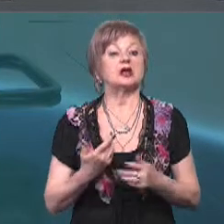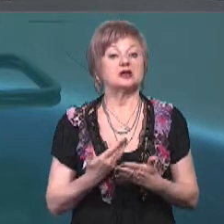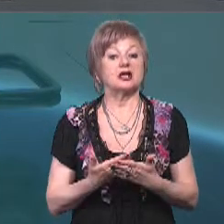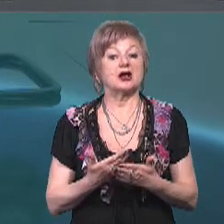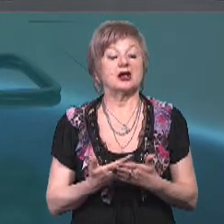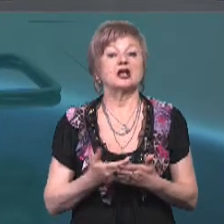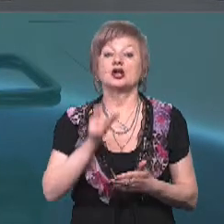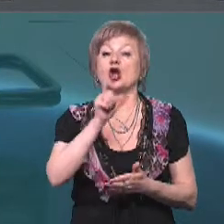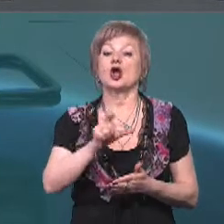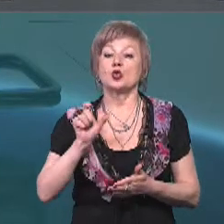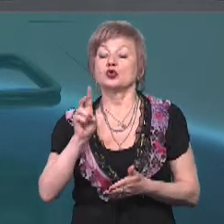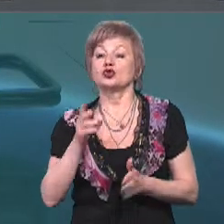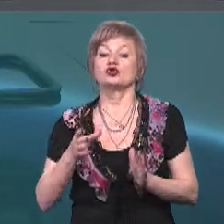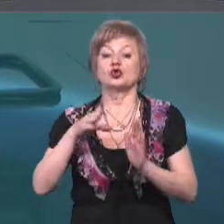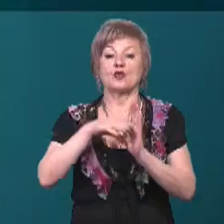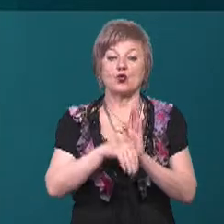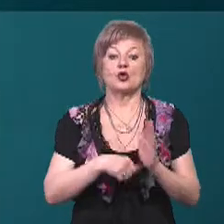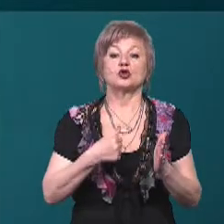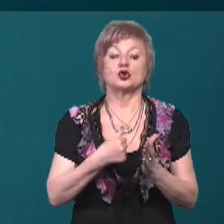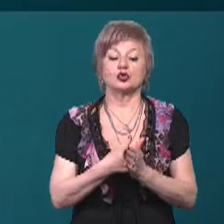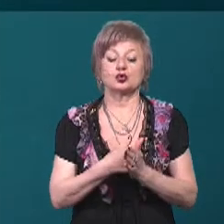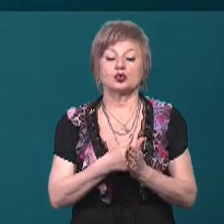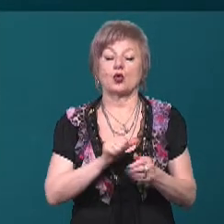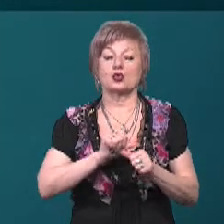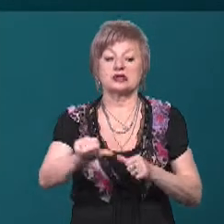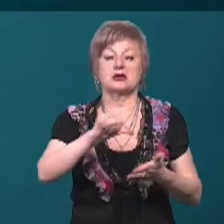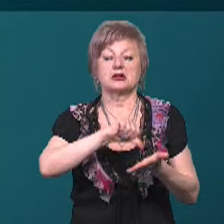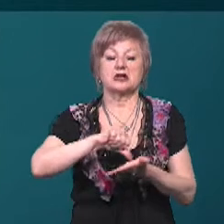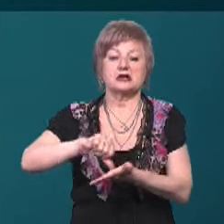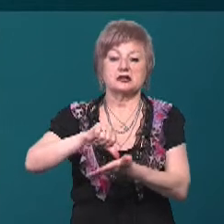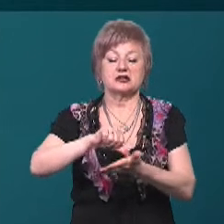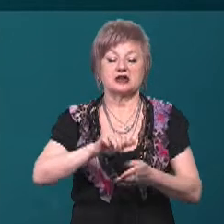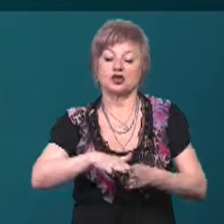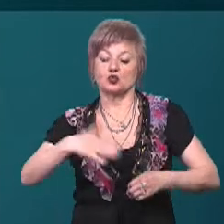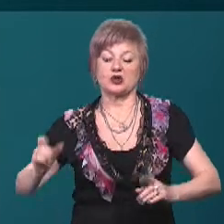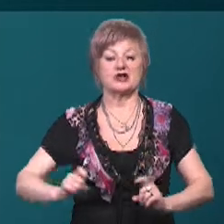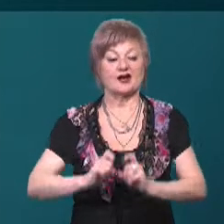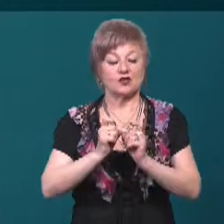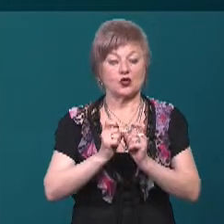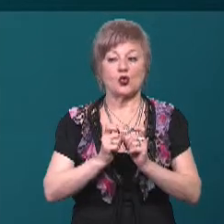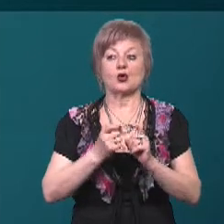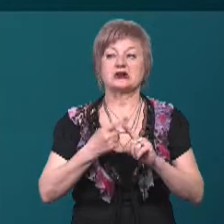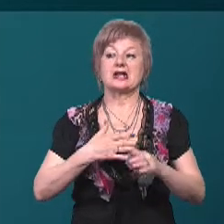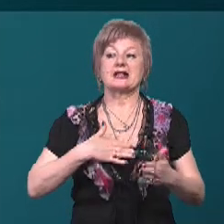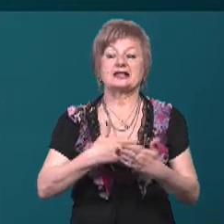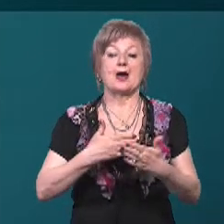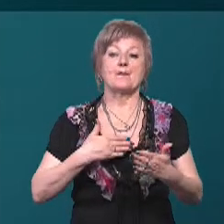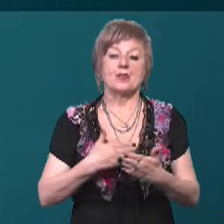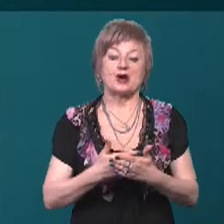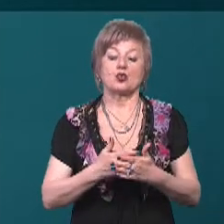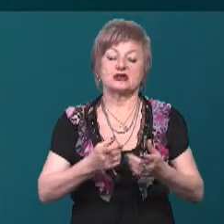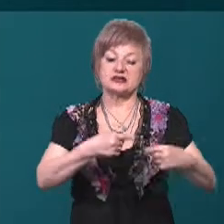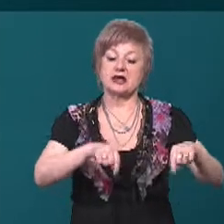військовополонені – це особи, які входять до особового складу Збройних сил сторони конфлікту, члени ополчень та добровольчих